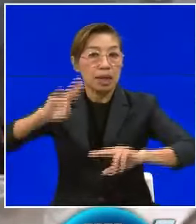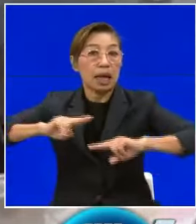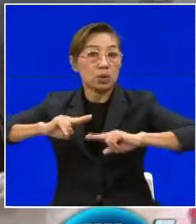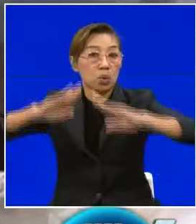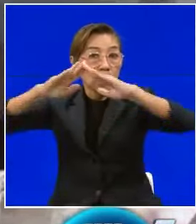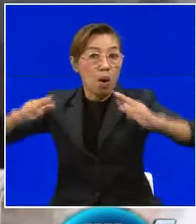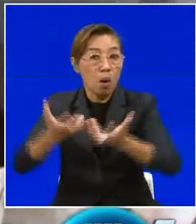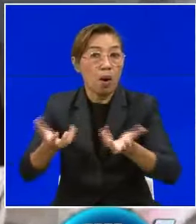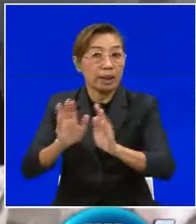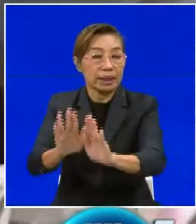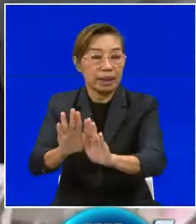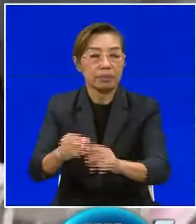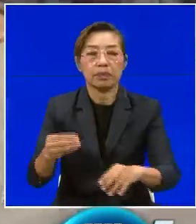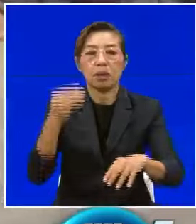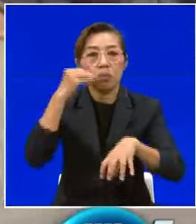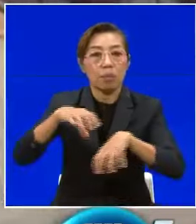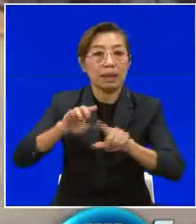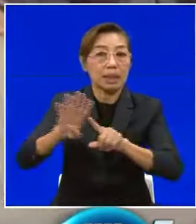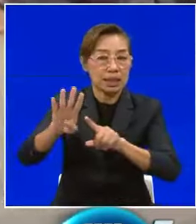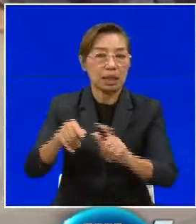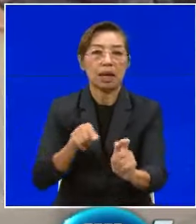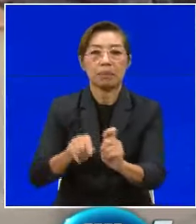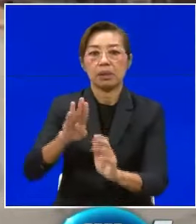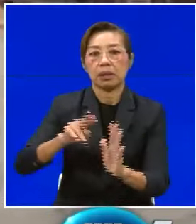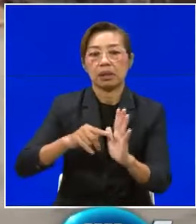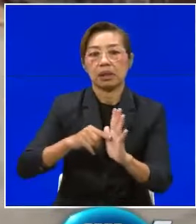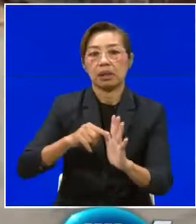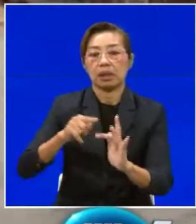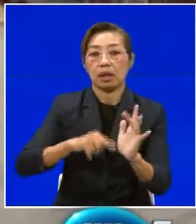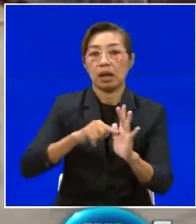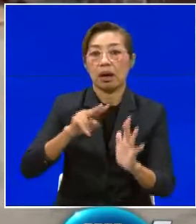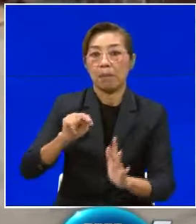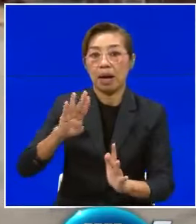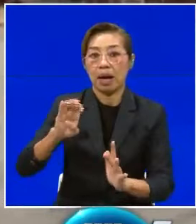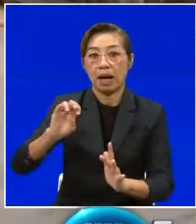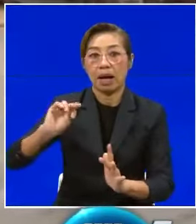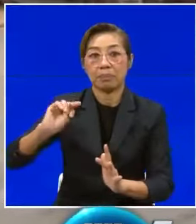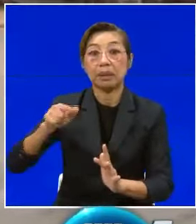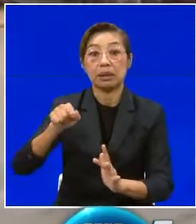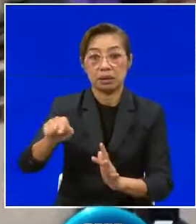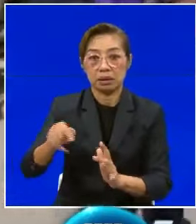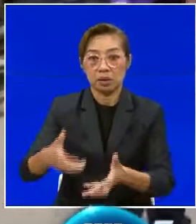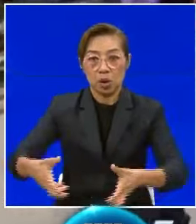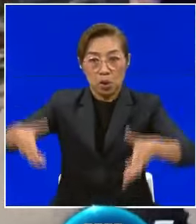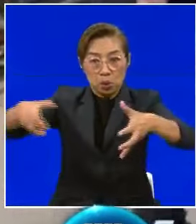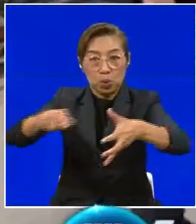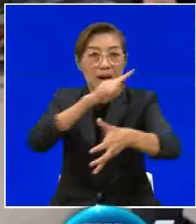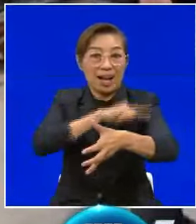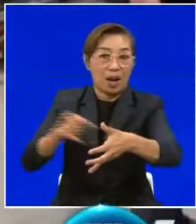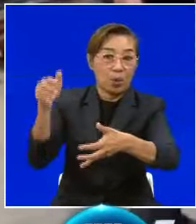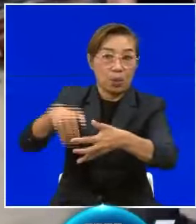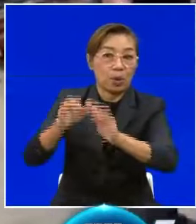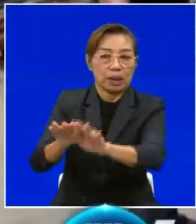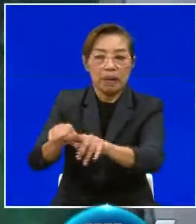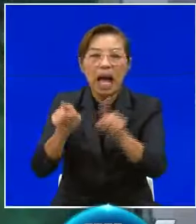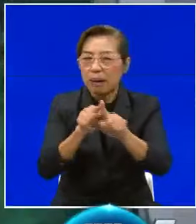ยู่ที่หมู่4ตำบลคลองกิ่วที่บ้านบึงชลบุรีแล้วก็ซุกซ่อนไอ้ของเสียในถุงบิ๊กแบ็กนี่แหละก็เหมือนกับโรงงานที่เจอที่สมุท